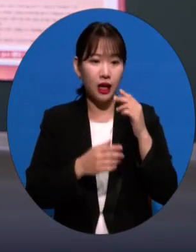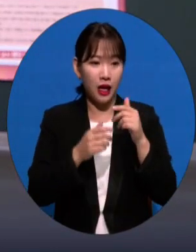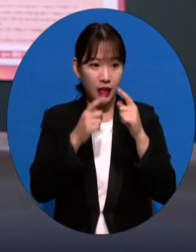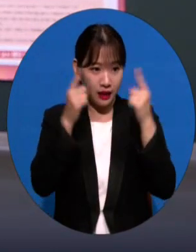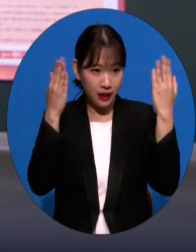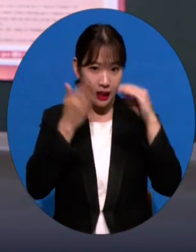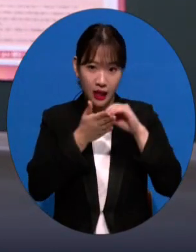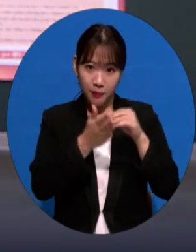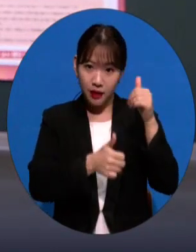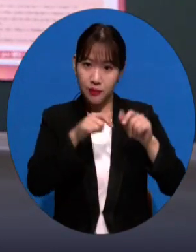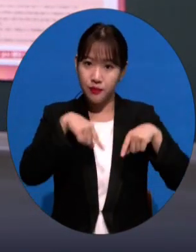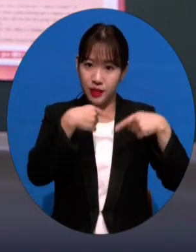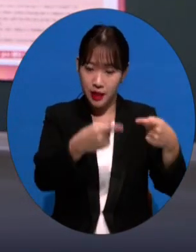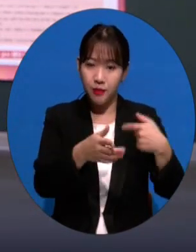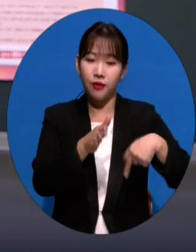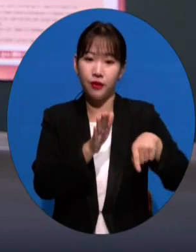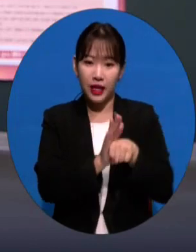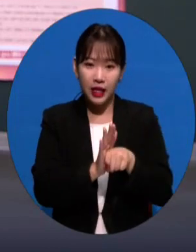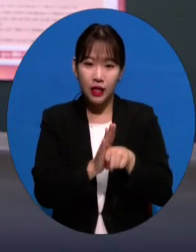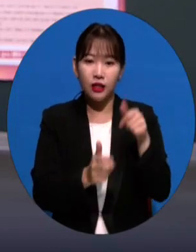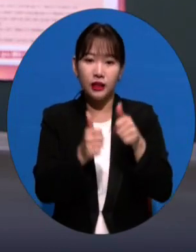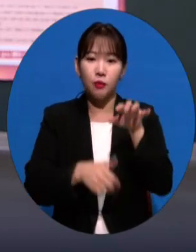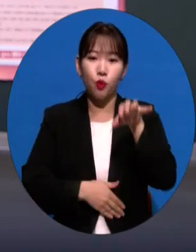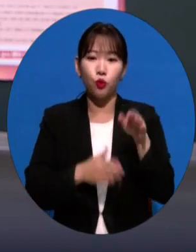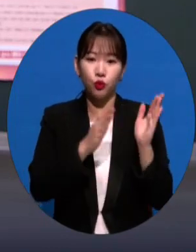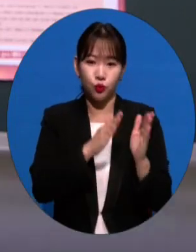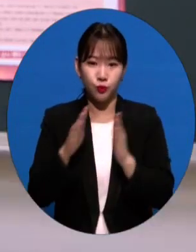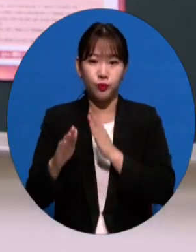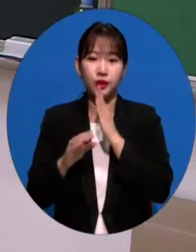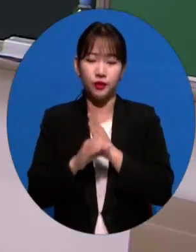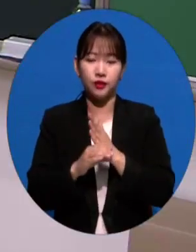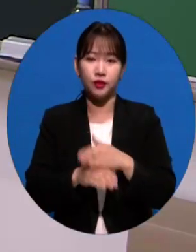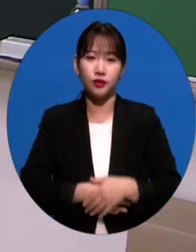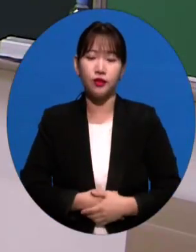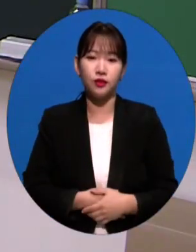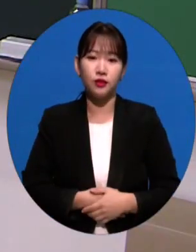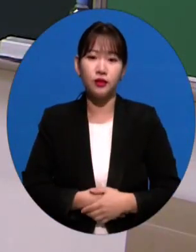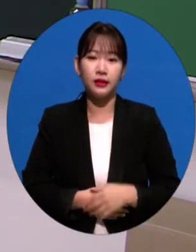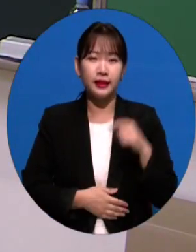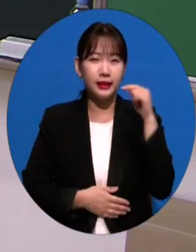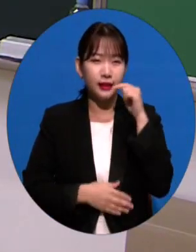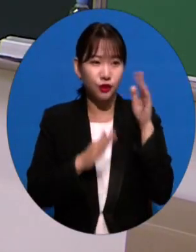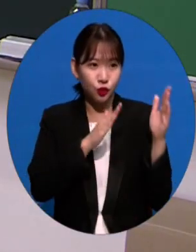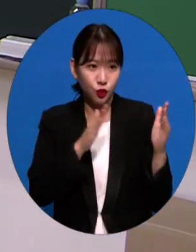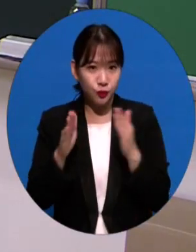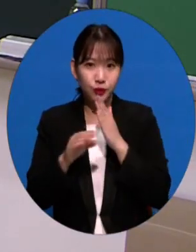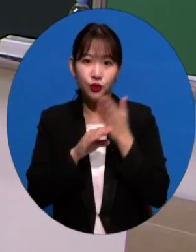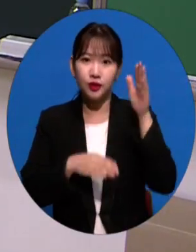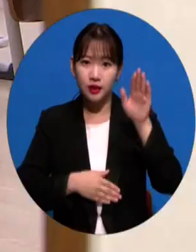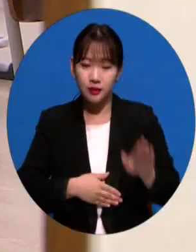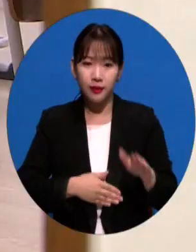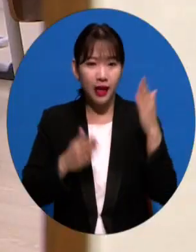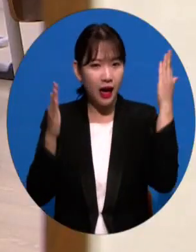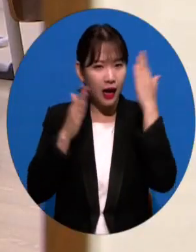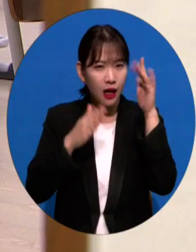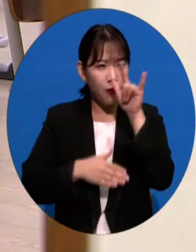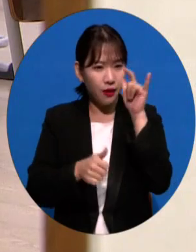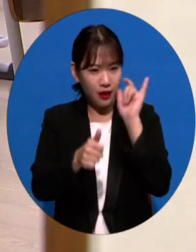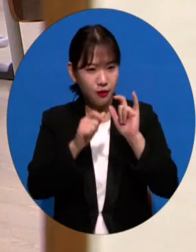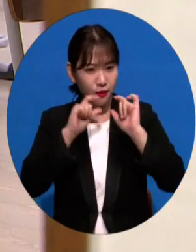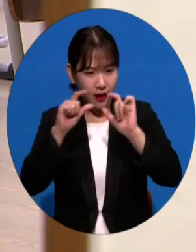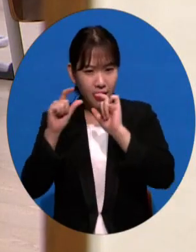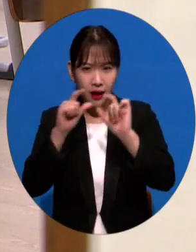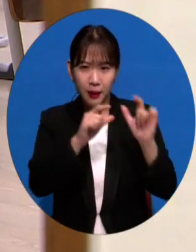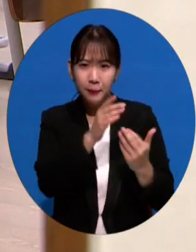수능 시험에 응시할 수 있도록 시험장을 준비를 하고 있고요. 철저한 준비가 이루어지고 있지만 수험생들의 코로나19